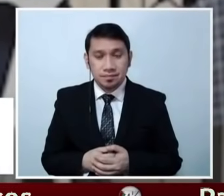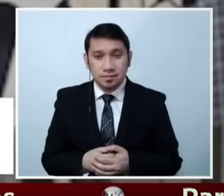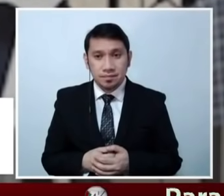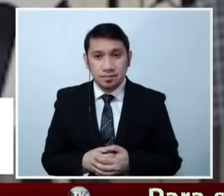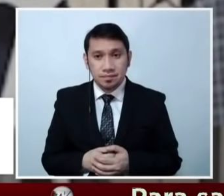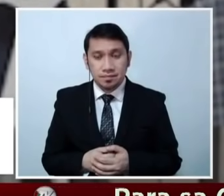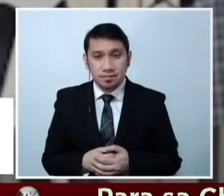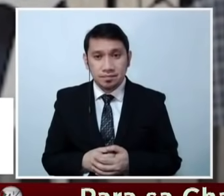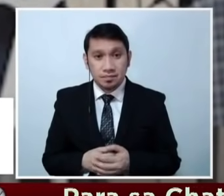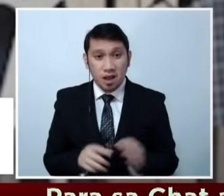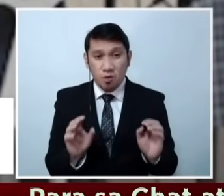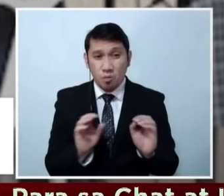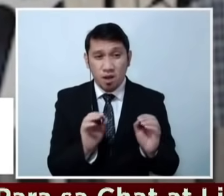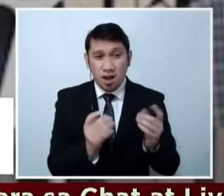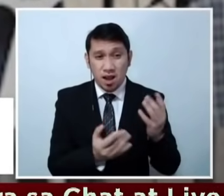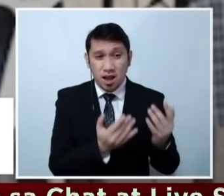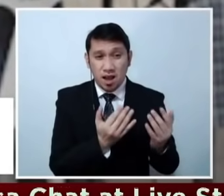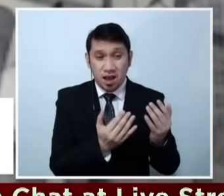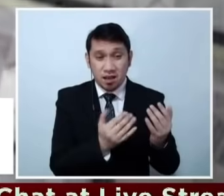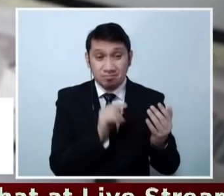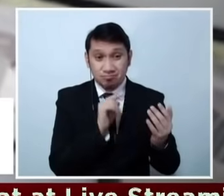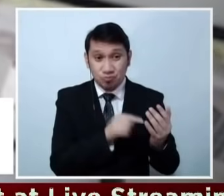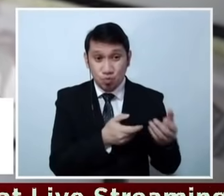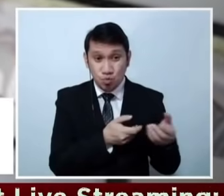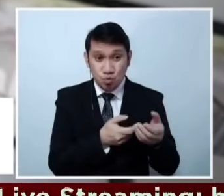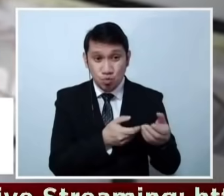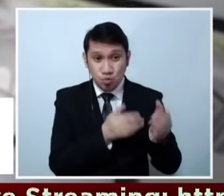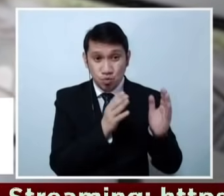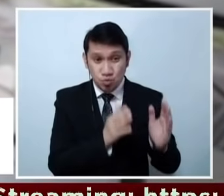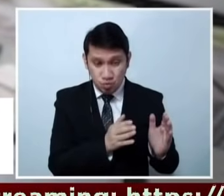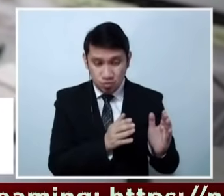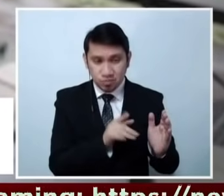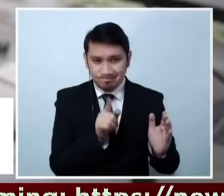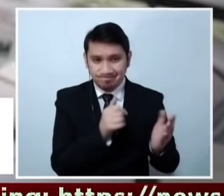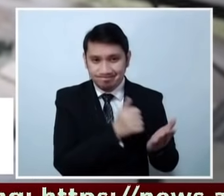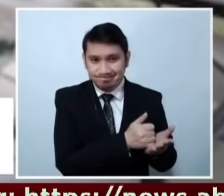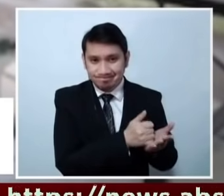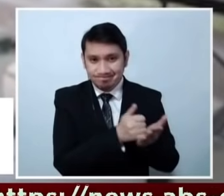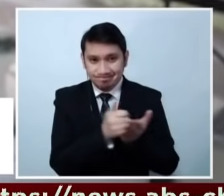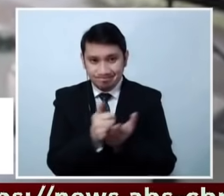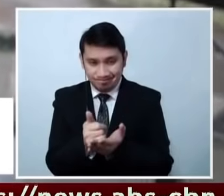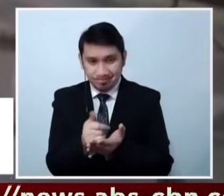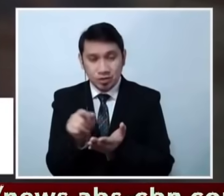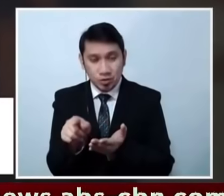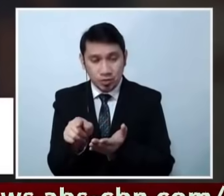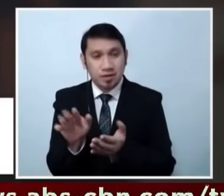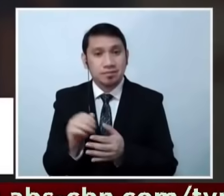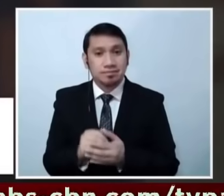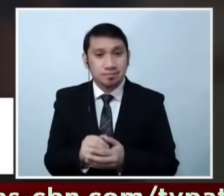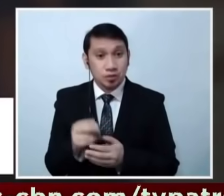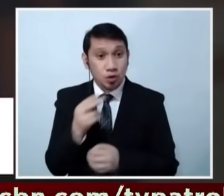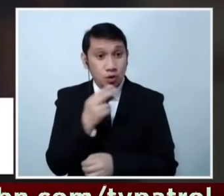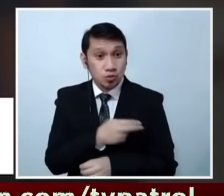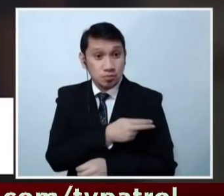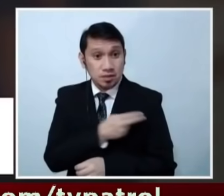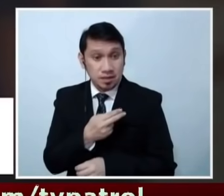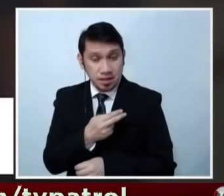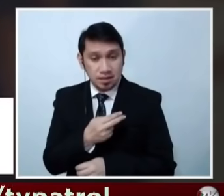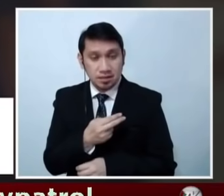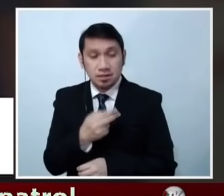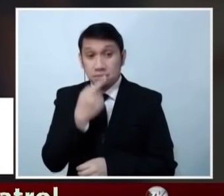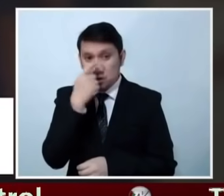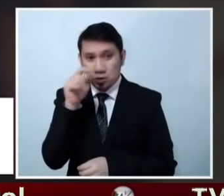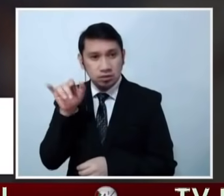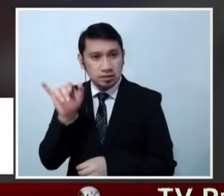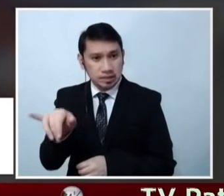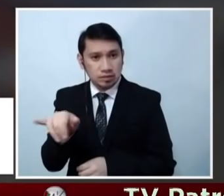Walang sunog, pero rumesponde ang mga bumbero sa Bicol Regional Training and Teaching Hospital matapos humingi ang ospital